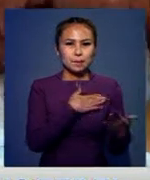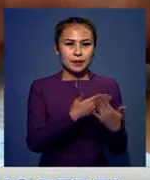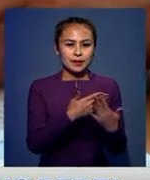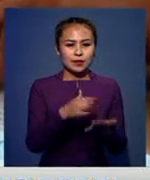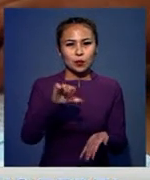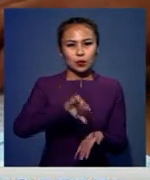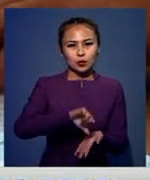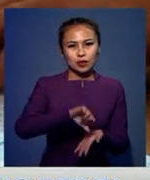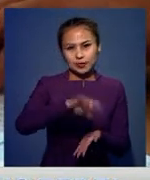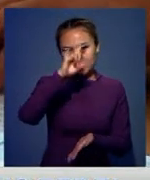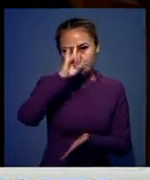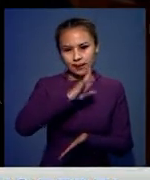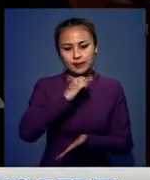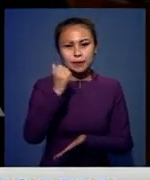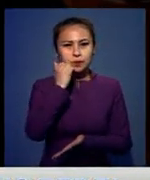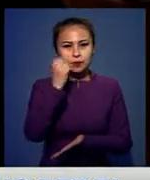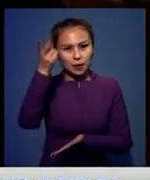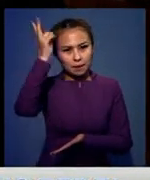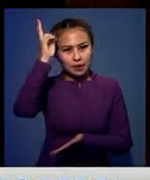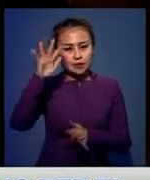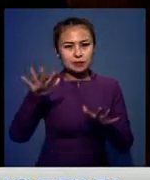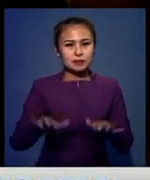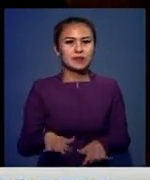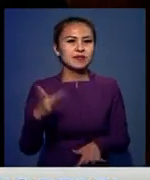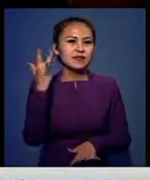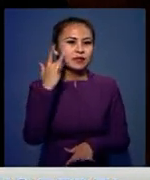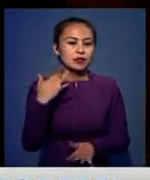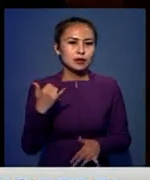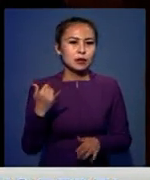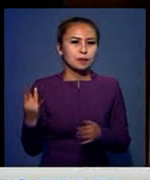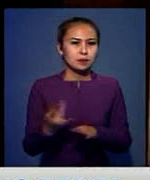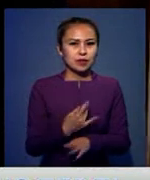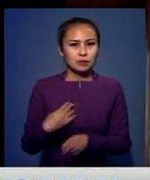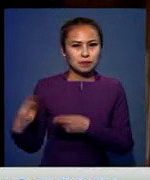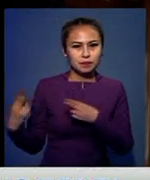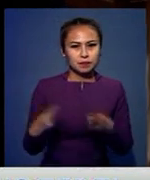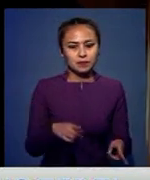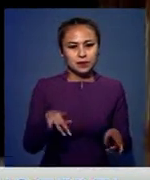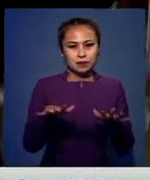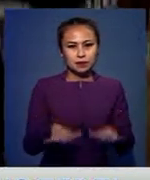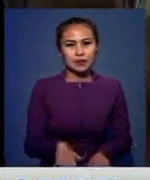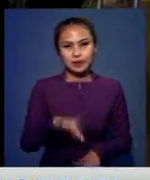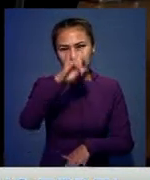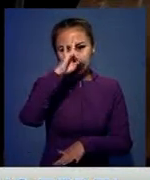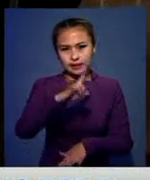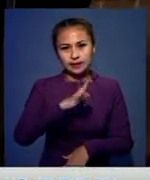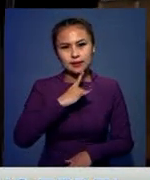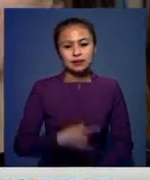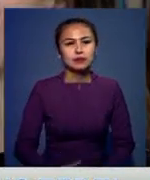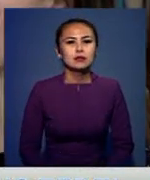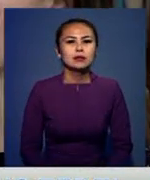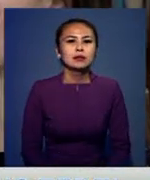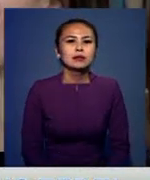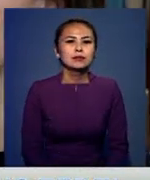араласады. Әдетте Қазақстанның Мәскеудегі елшілігінде дауыс беретін ол, осы жолы азаматтық борышын туған жерінде орындады.